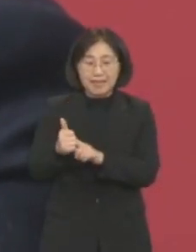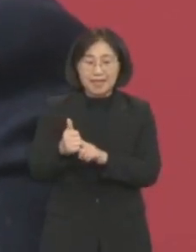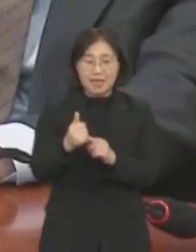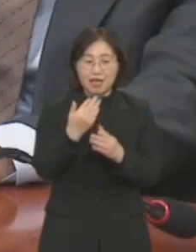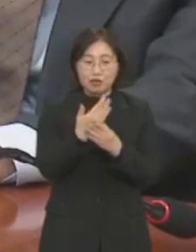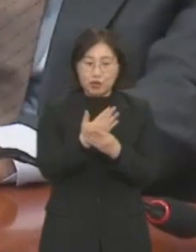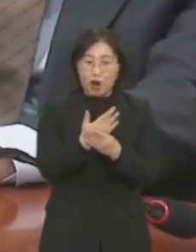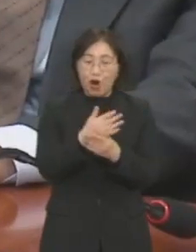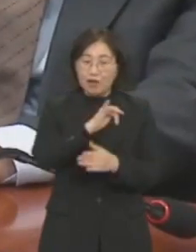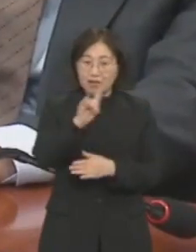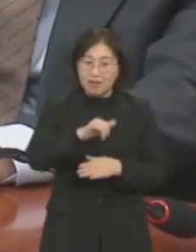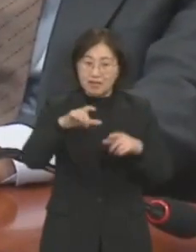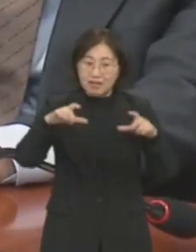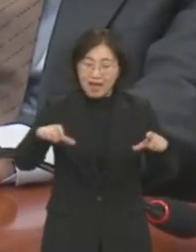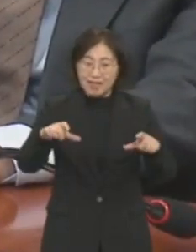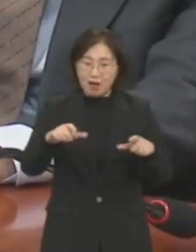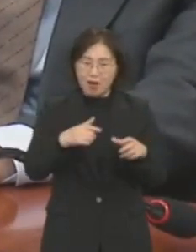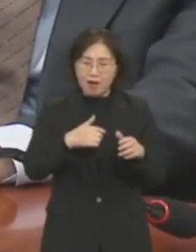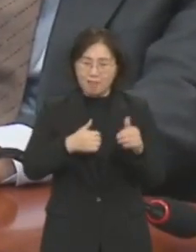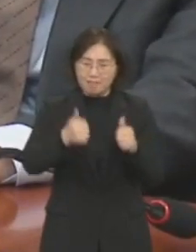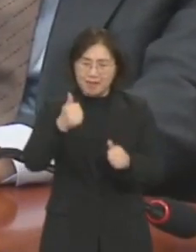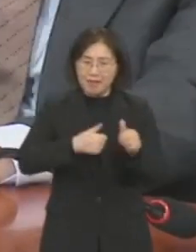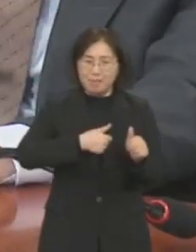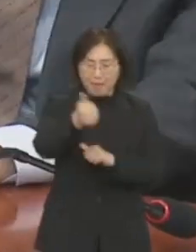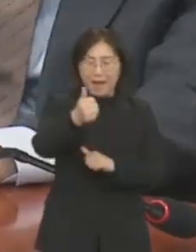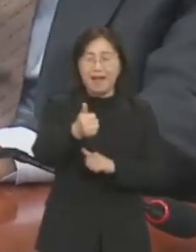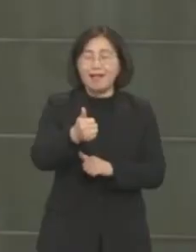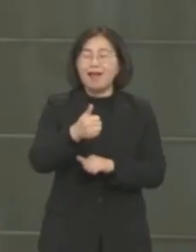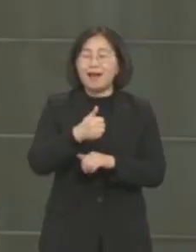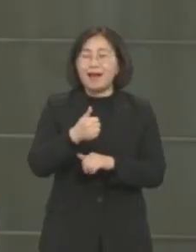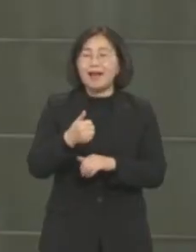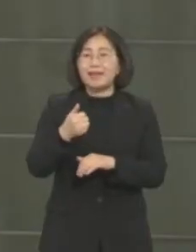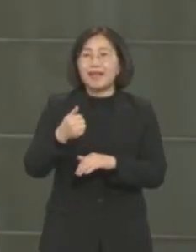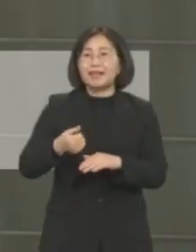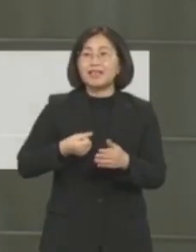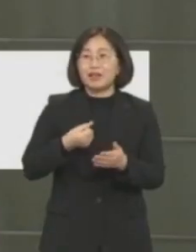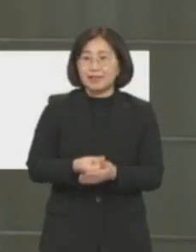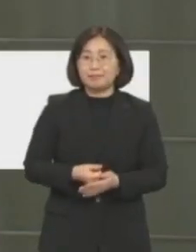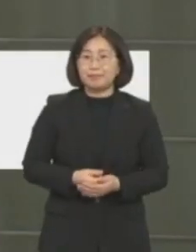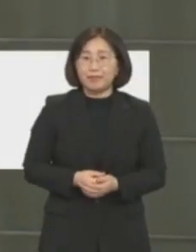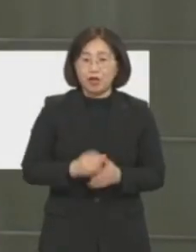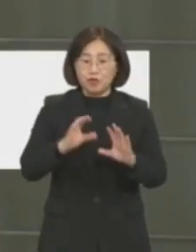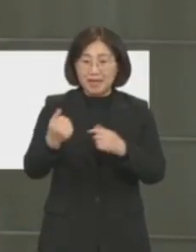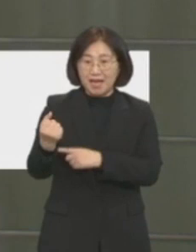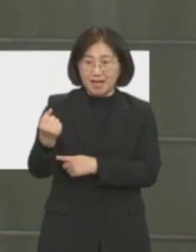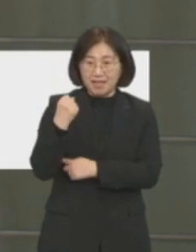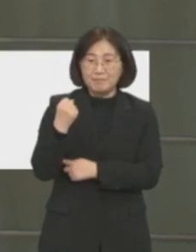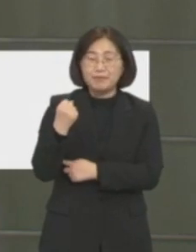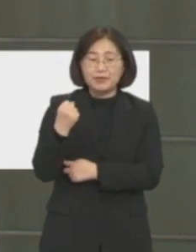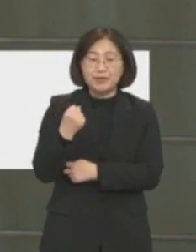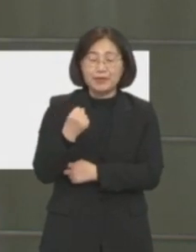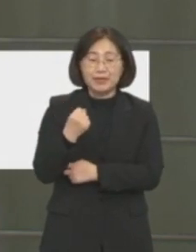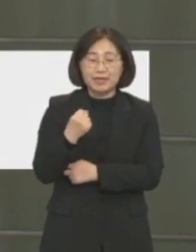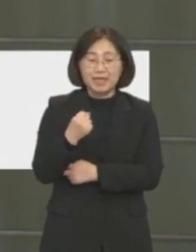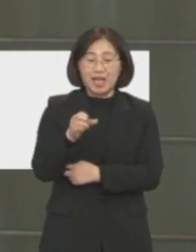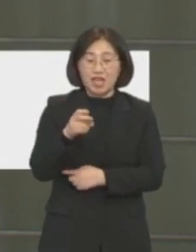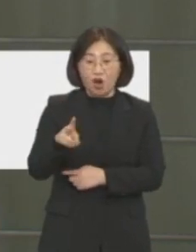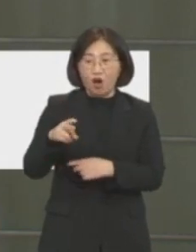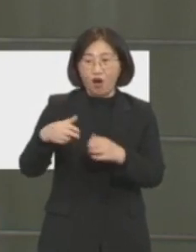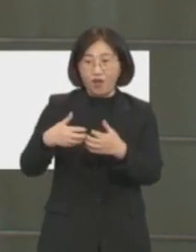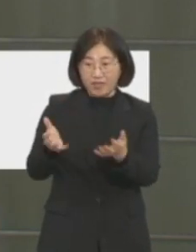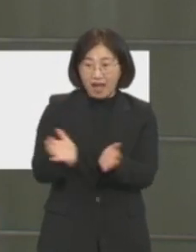유성을에서의 승리로 충청권 바람을 일으킨다는 계획입니다. 국민의힘은 무엇보다도 그 집권